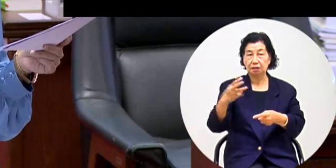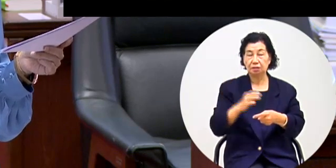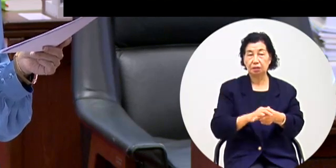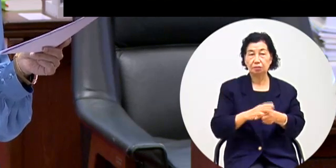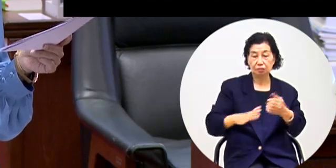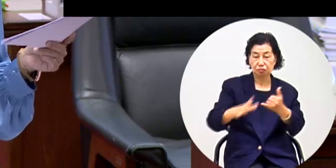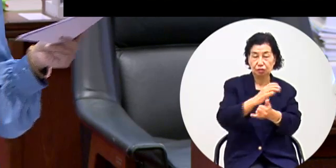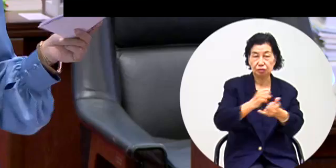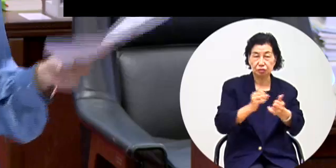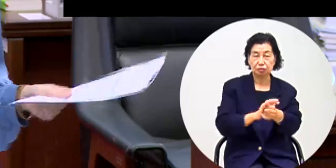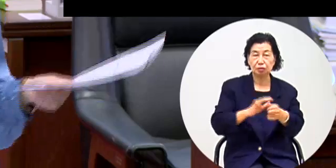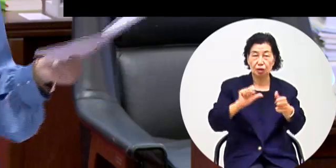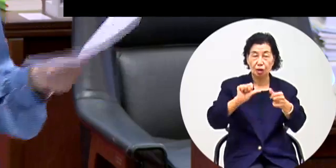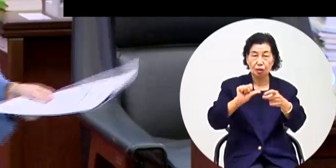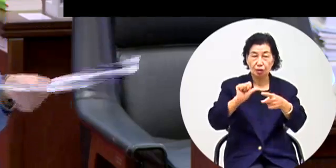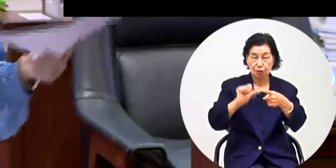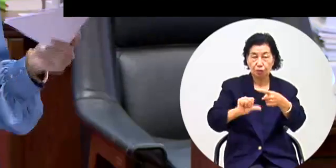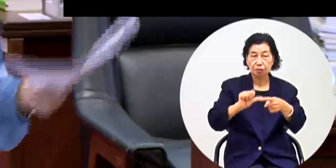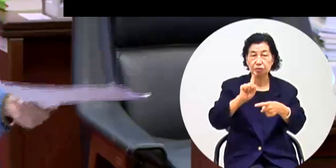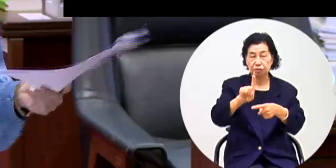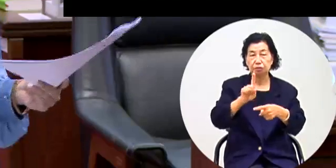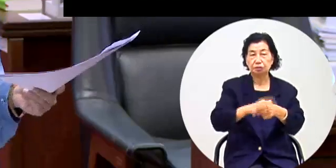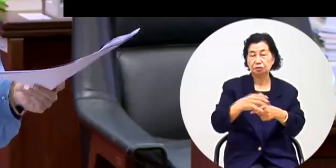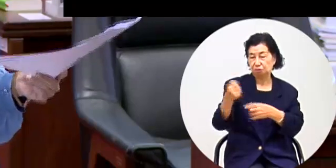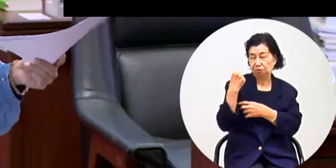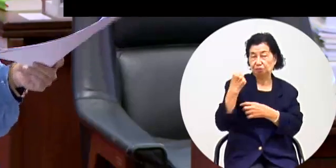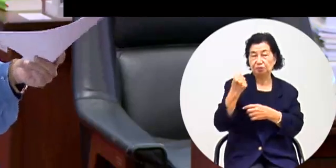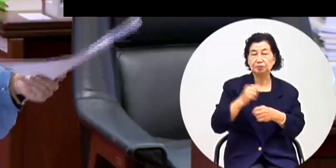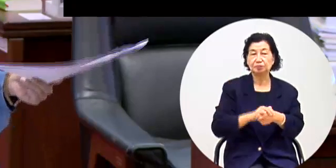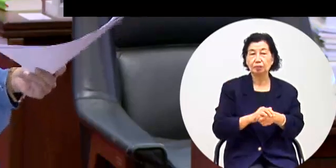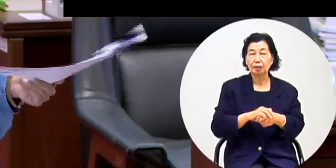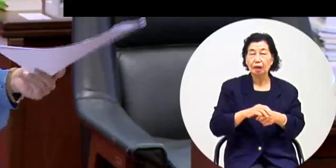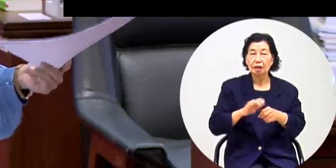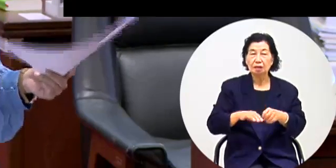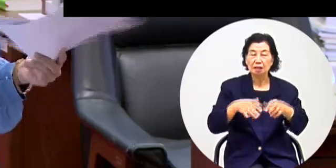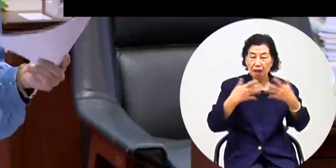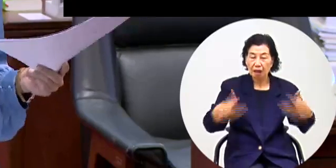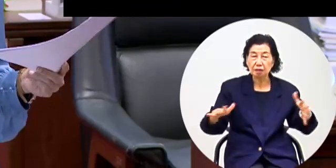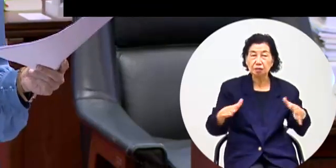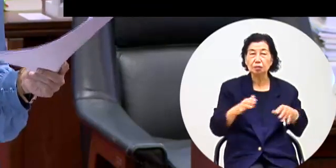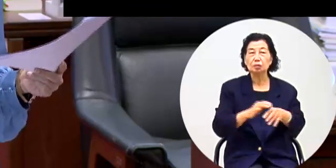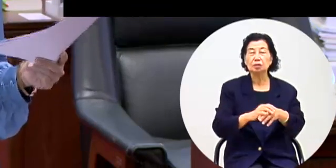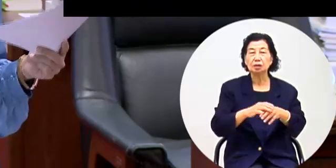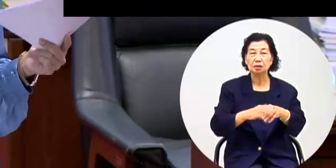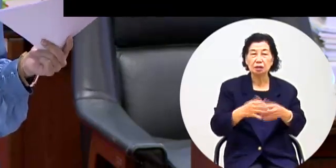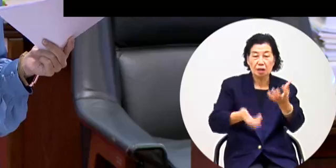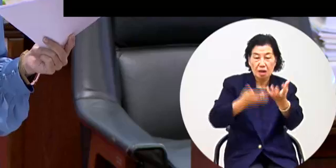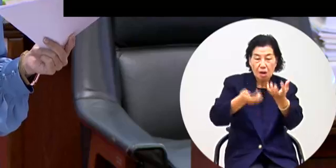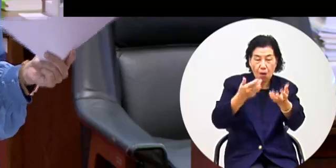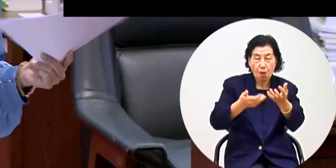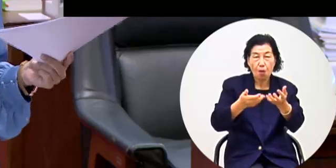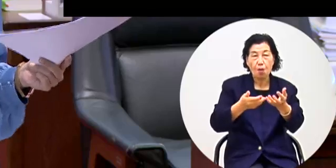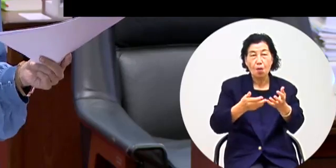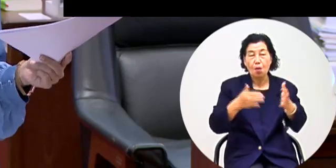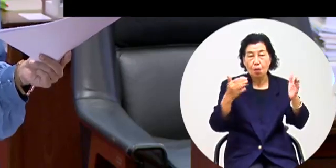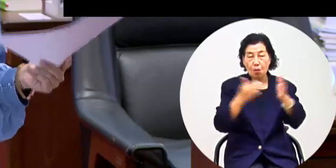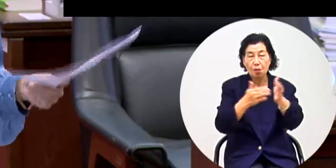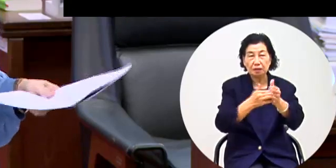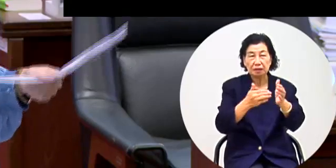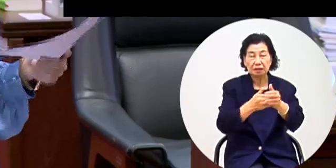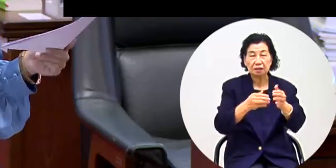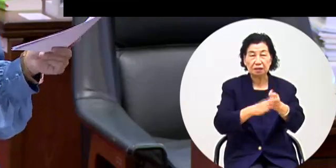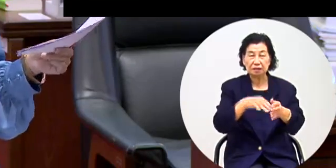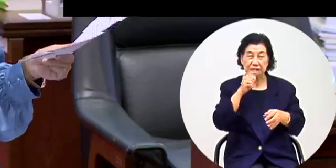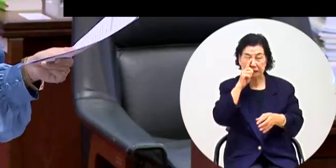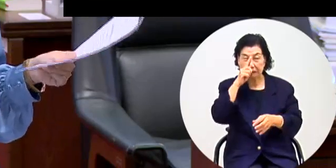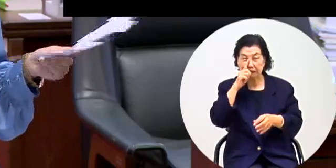么多的这个焚化量，这么多的底渣，其实为我们带来的是什么？其实成本非常的高啊，